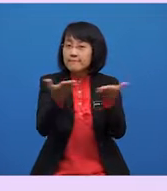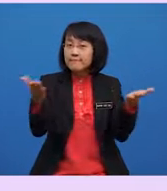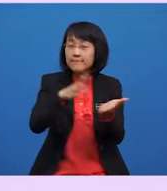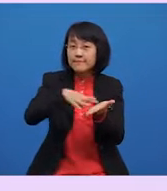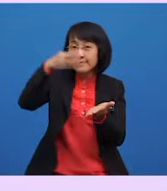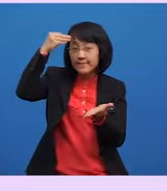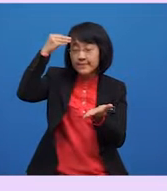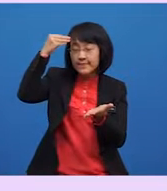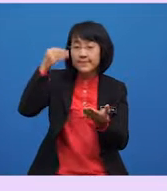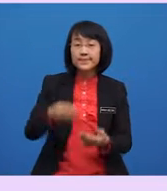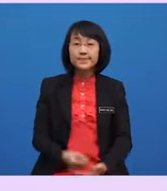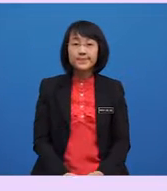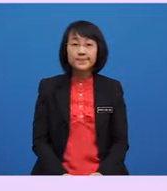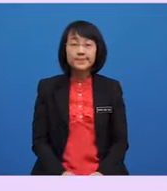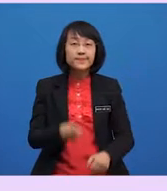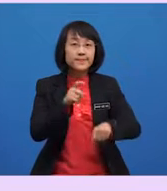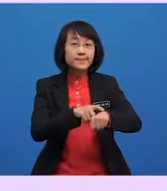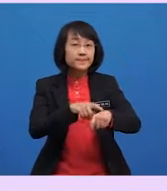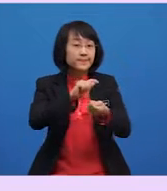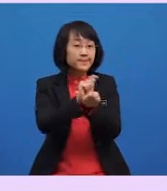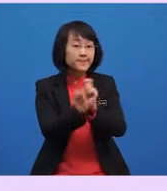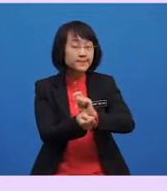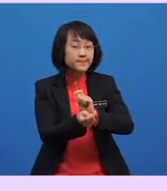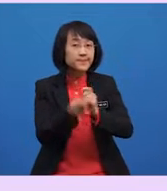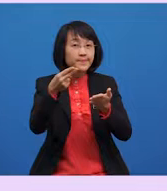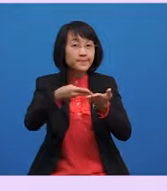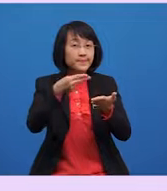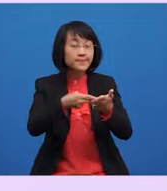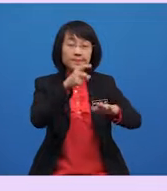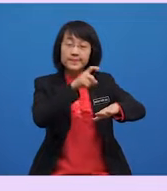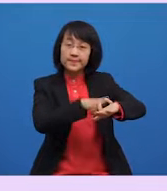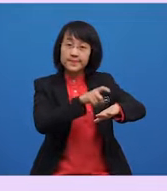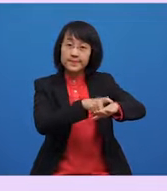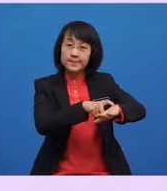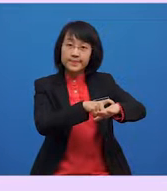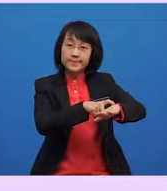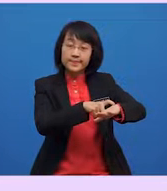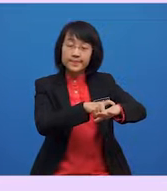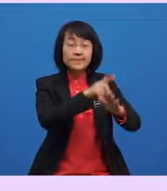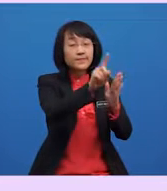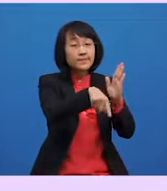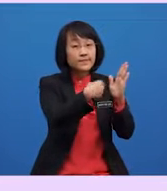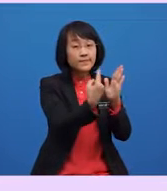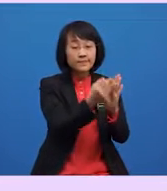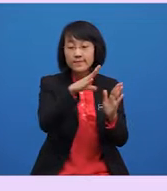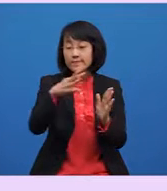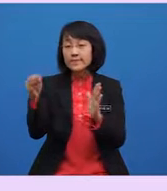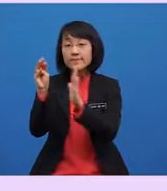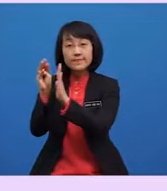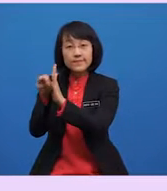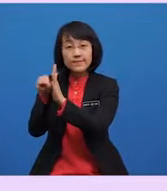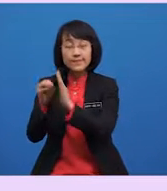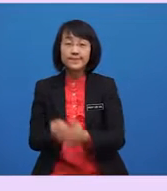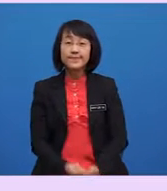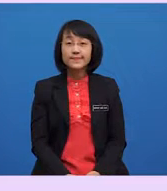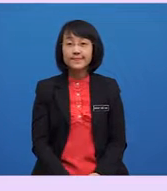pelajari ketika menukarkan unit masa antara jam dan minit.